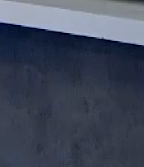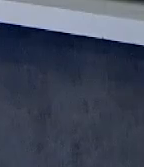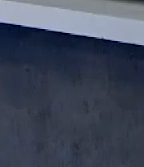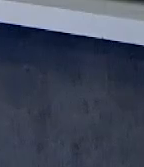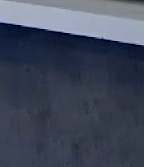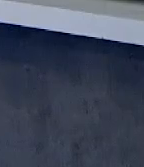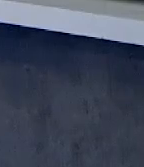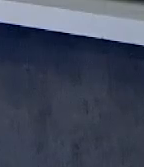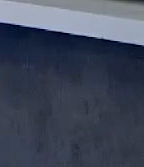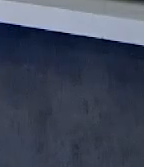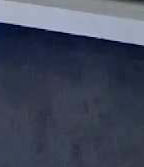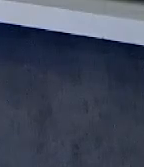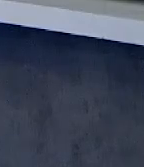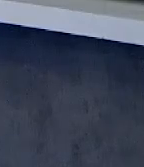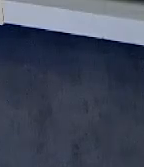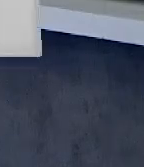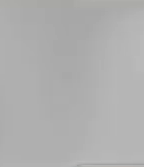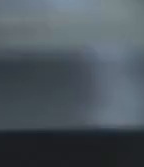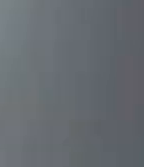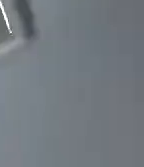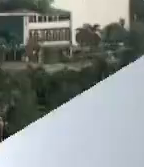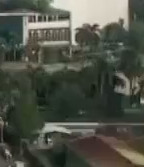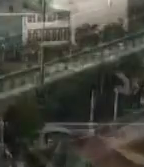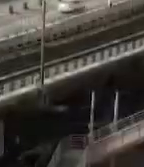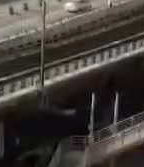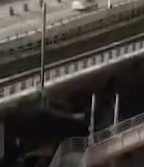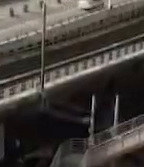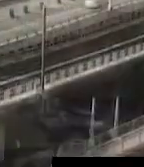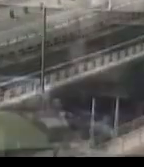kita. Nakatutok si Sandra Aguinaldo.